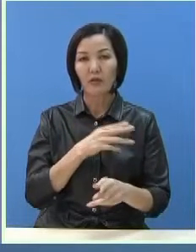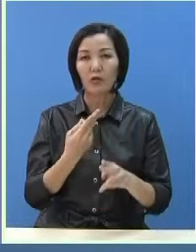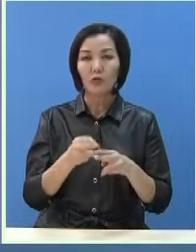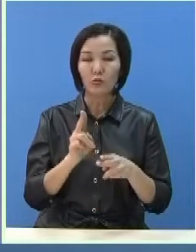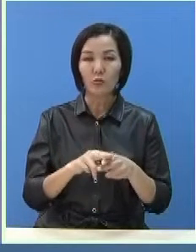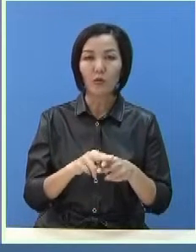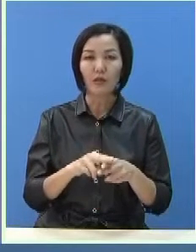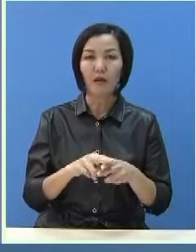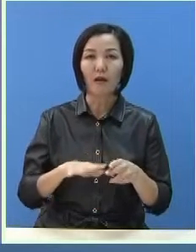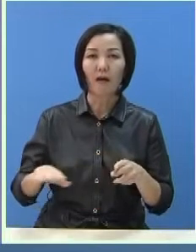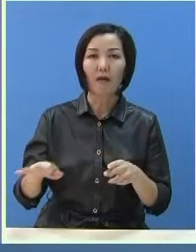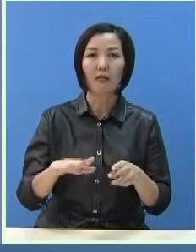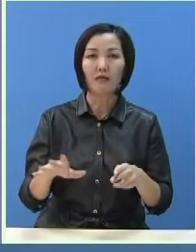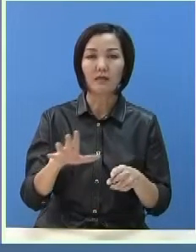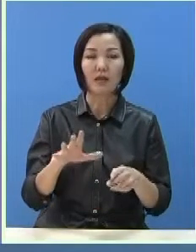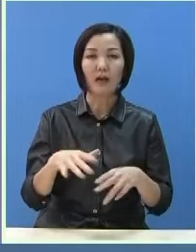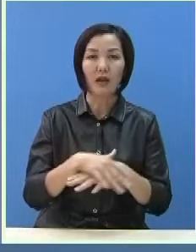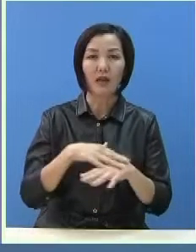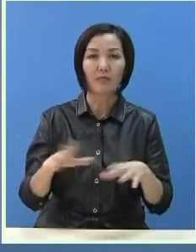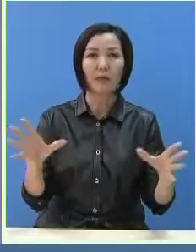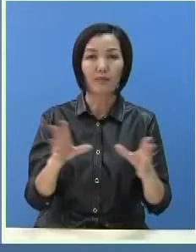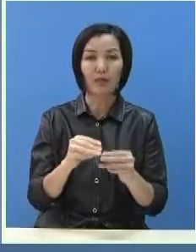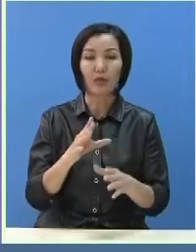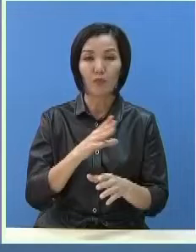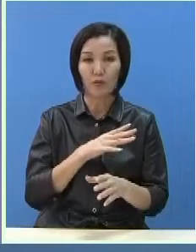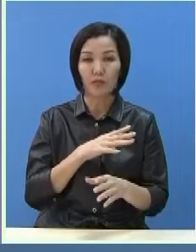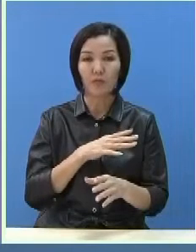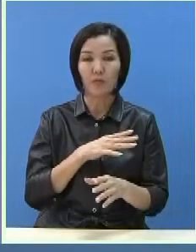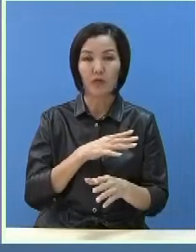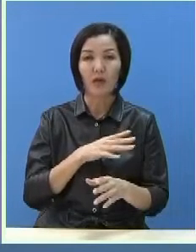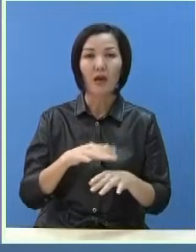кезде алаңда болдыңыздар ма? Халықтың ішін көрдіңіздер ма? Не талап етті?